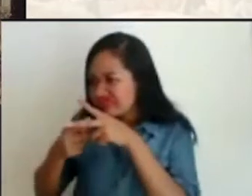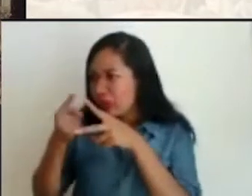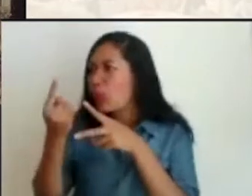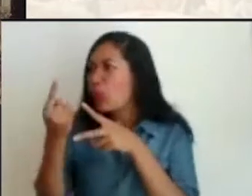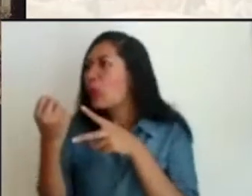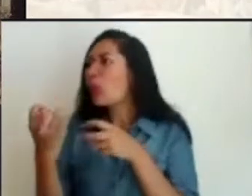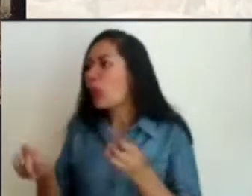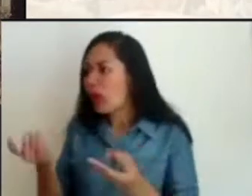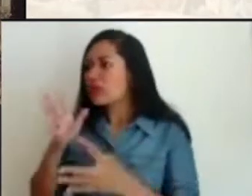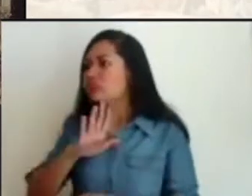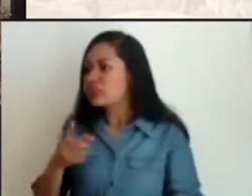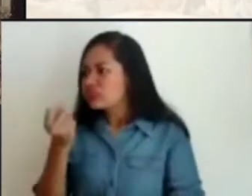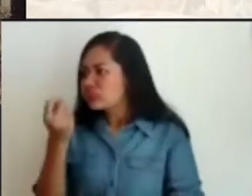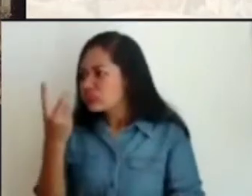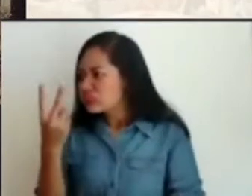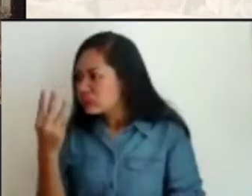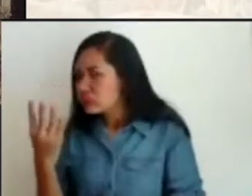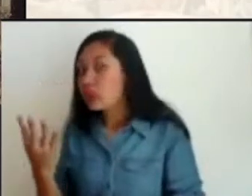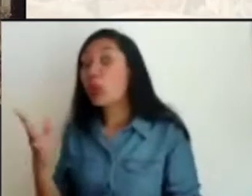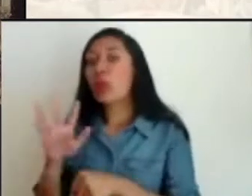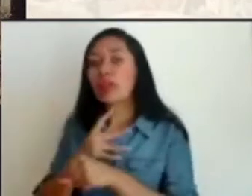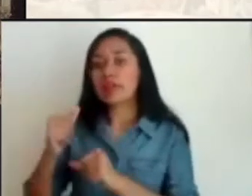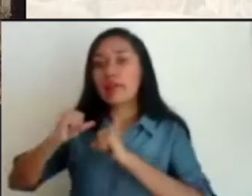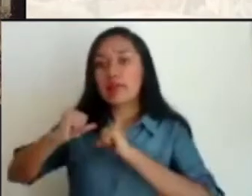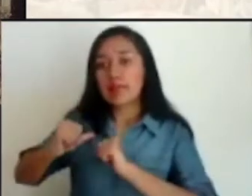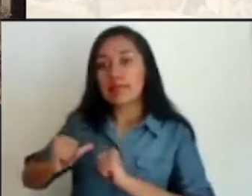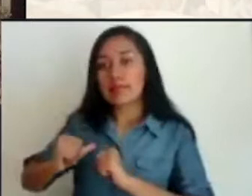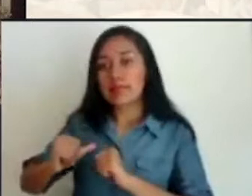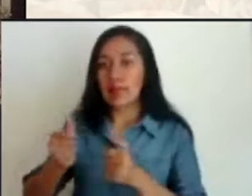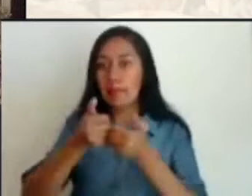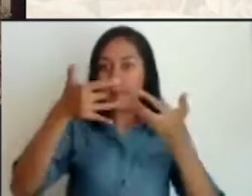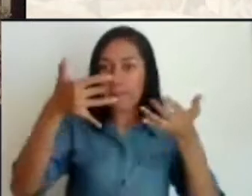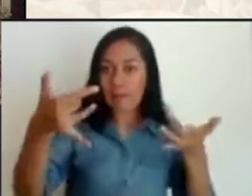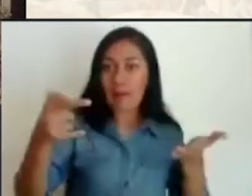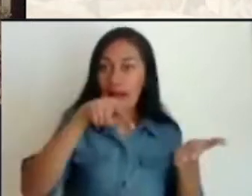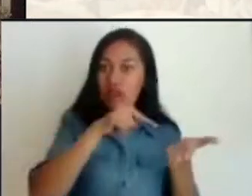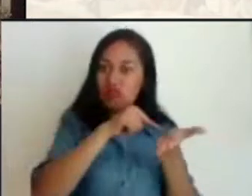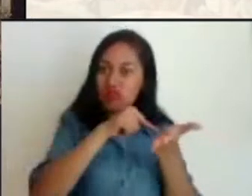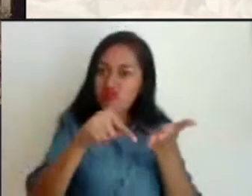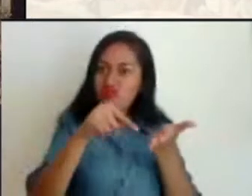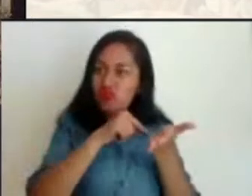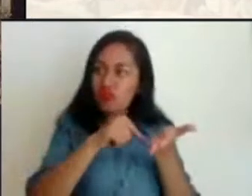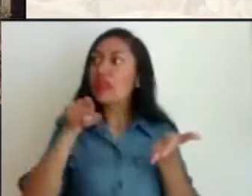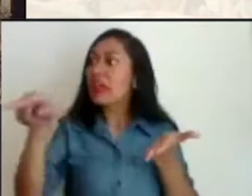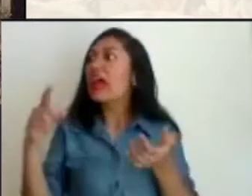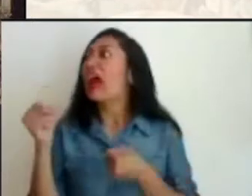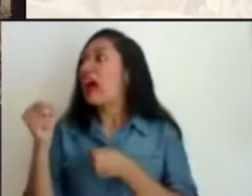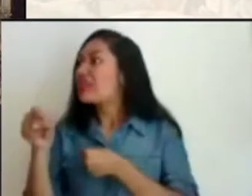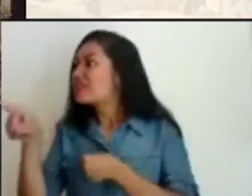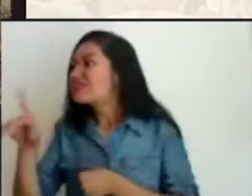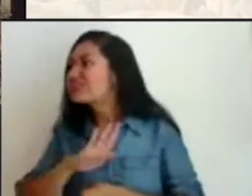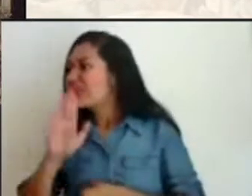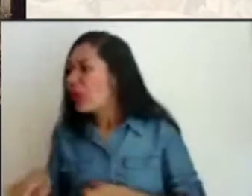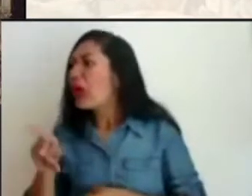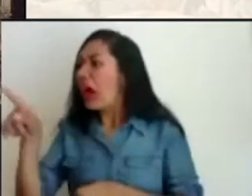oficiales de sanidad venecianos de ese tiempo llevaban un registro por el tipo de muerte, edad, sexo y